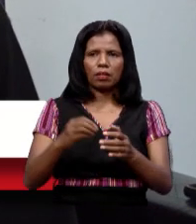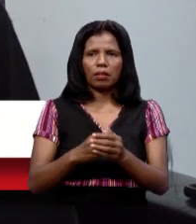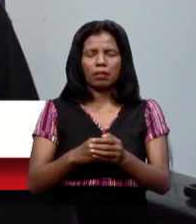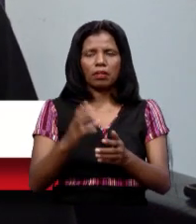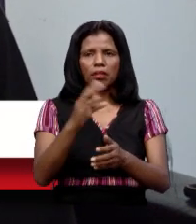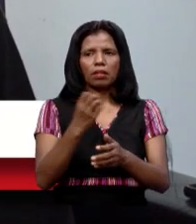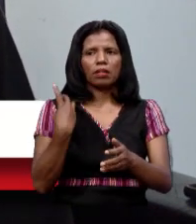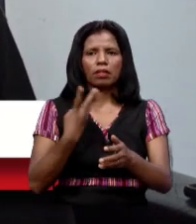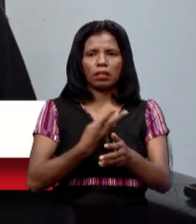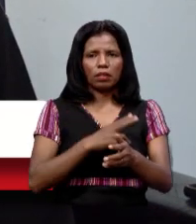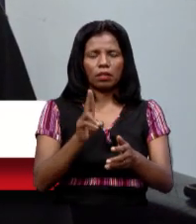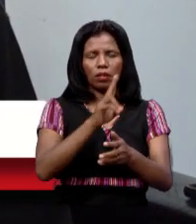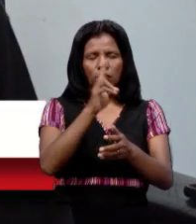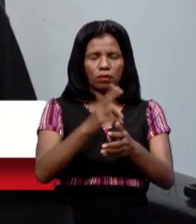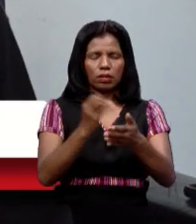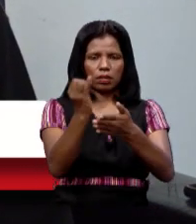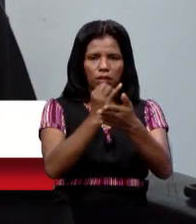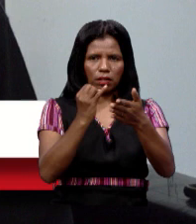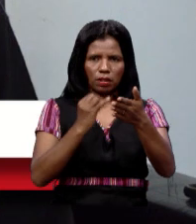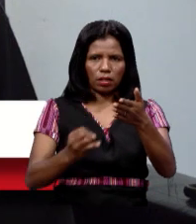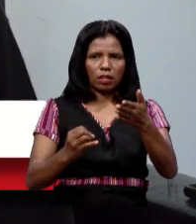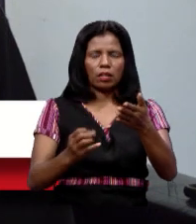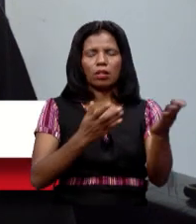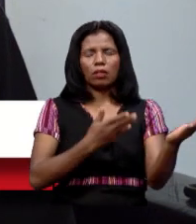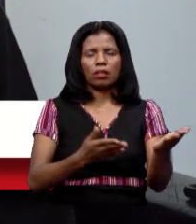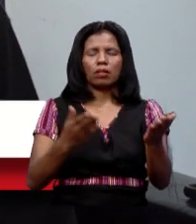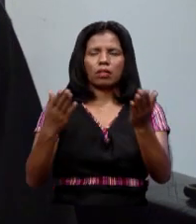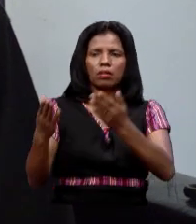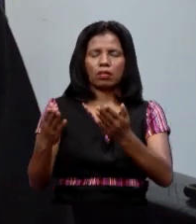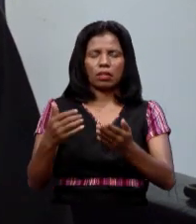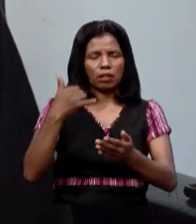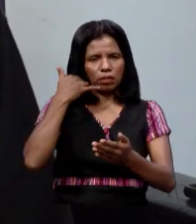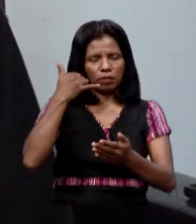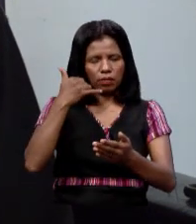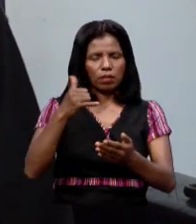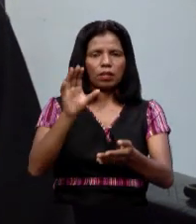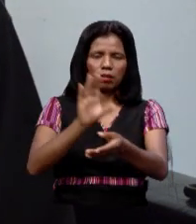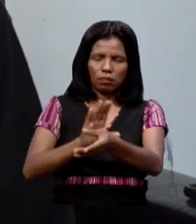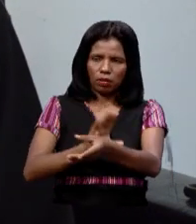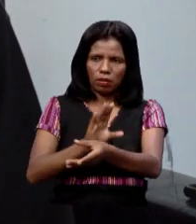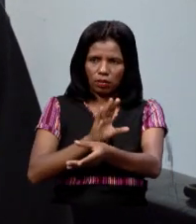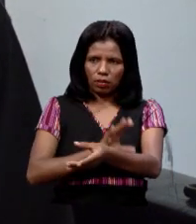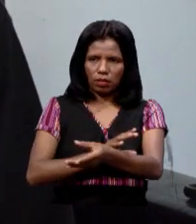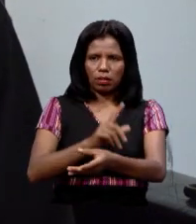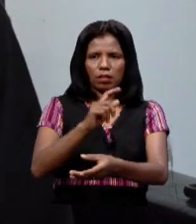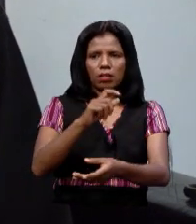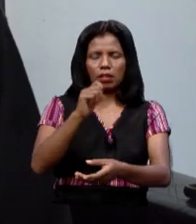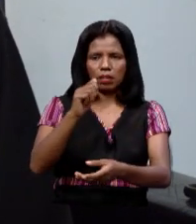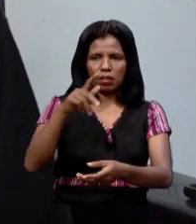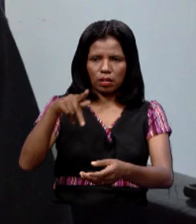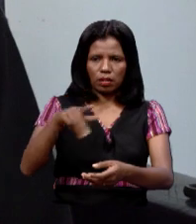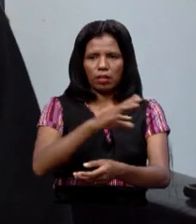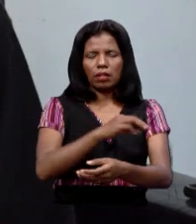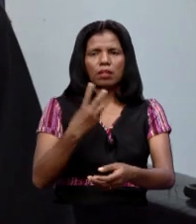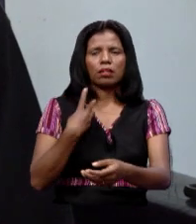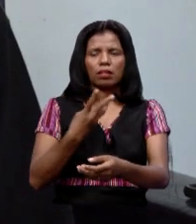dan ita uza fali teknologi ma klori pinta nesan telemovel ka komputador tab laptop serne ne